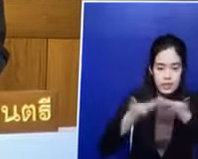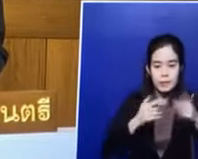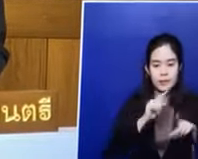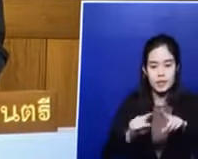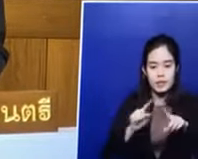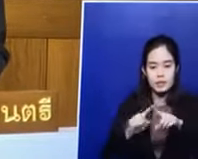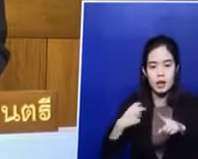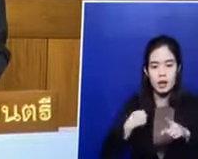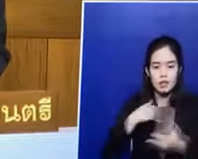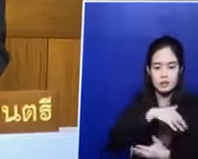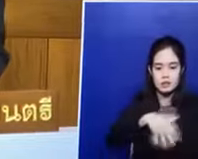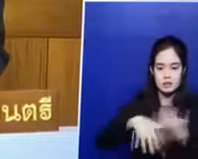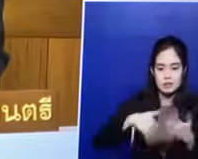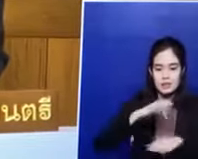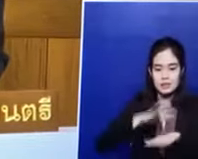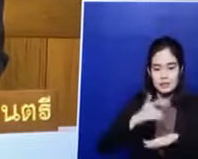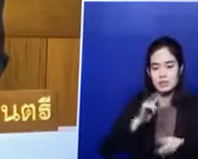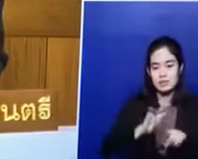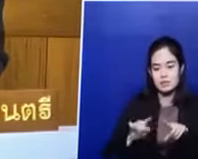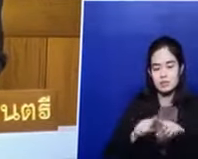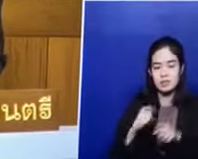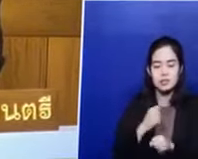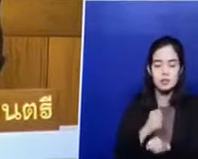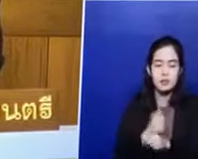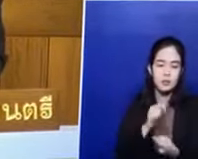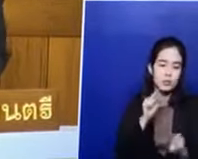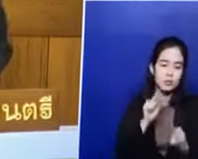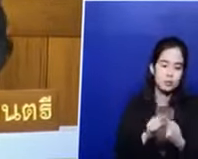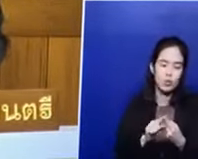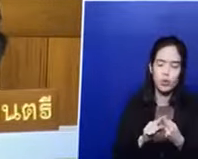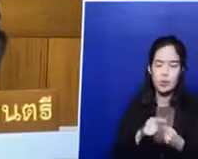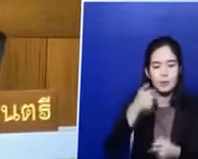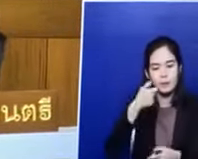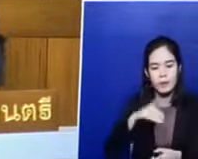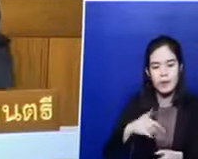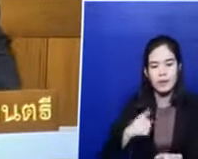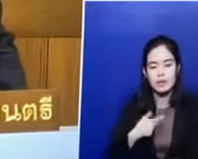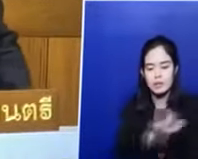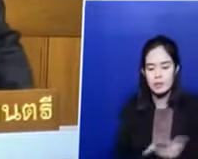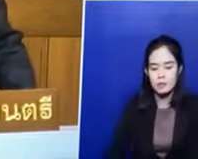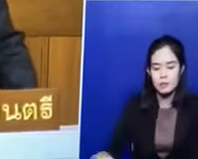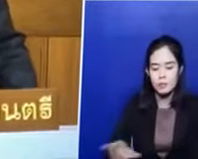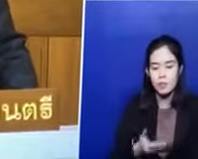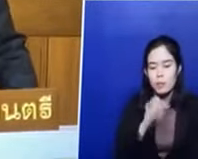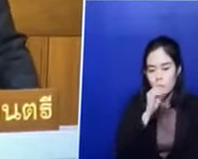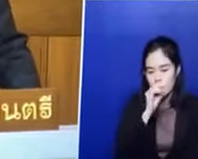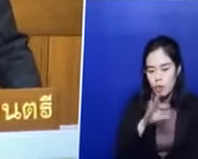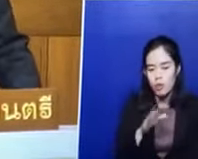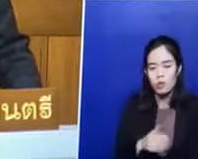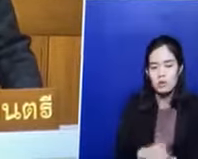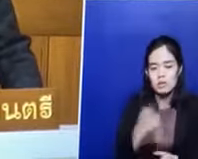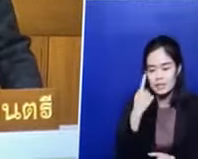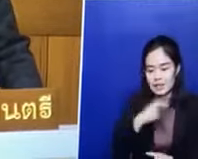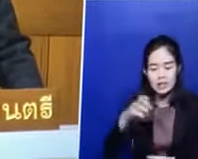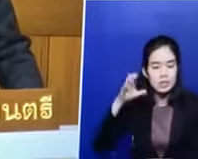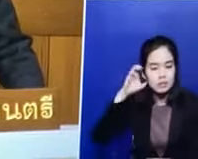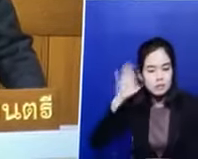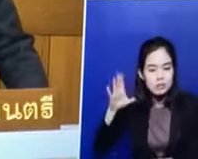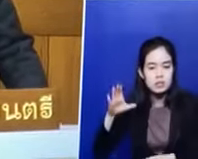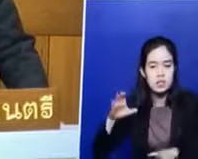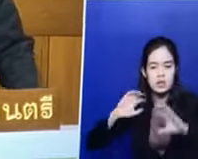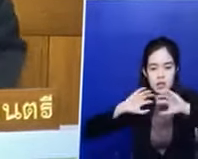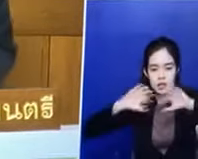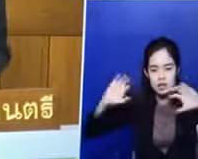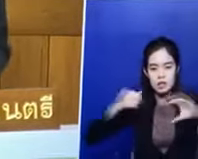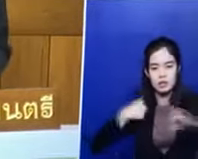พแวดล้อมทางธรรมชาติไม่เอื้อต่อการดำเนินงานนะครับอันนี้ก็กราบเรียนเพื่อทราบเพราะมีท่านสมาชิกได้กล่าวถึงในเรื่องการใช้จ่ายเงินงบประมาณภา